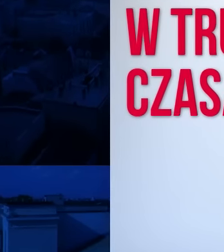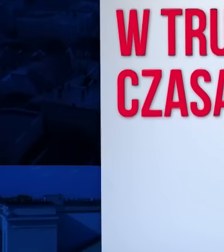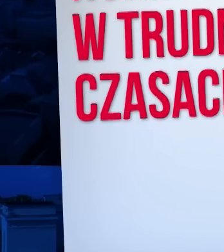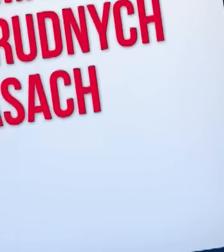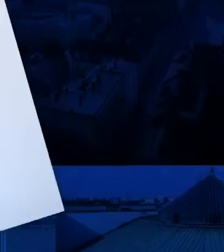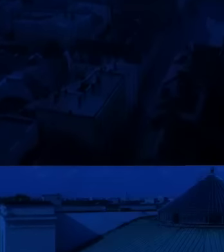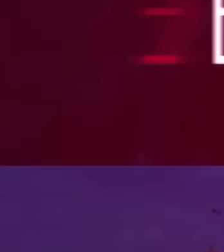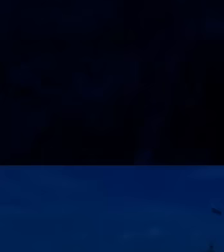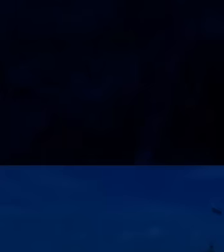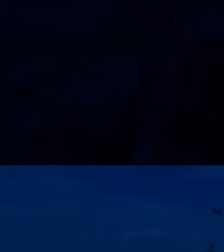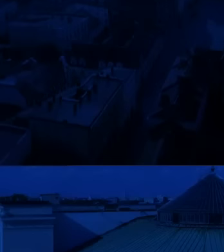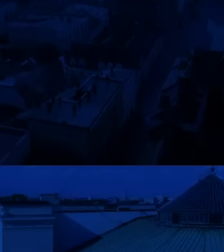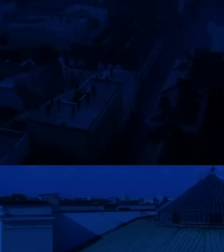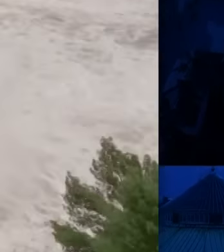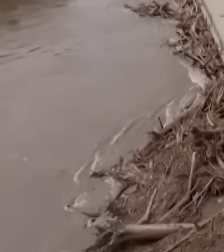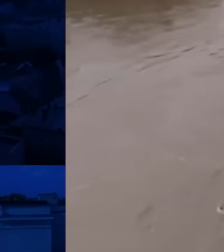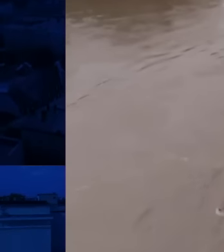cząstkę normalności.